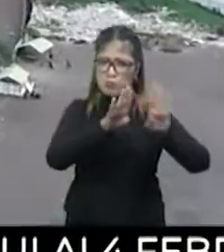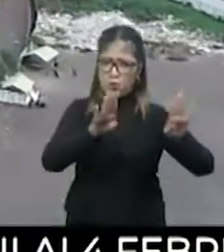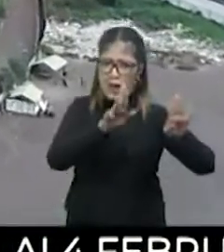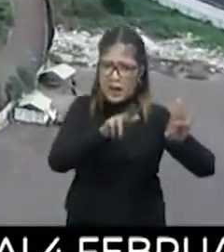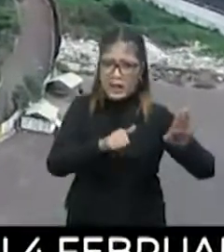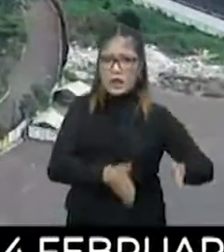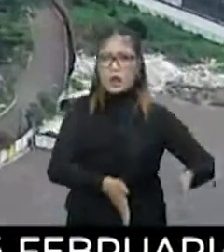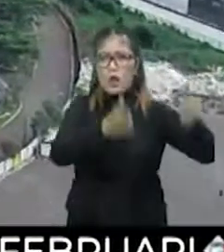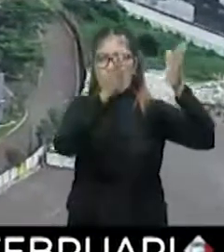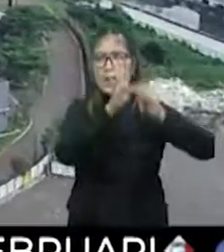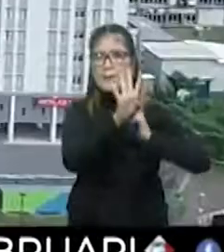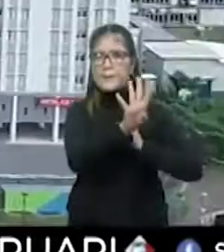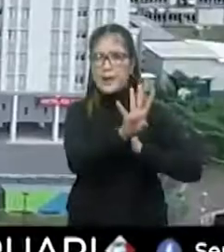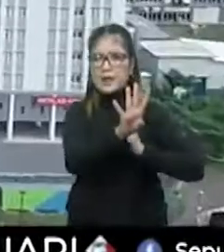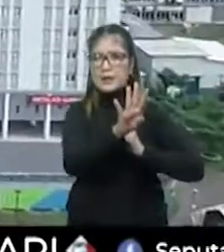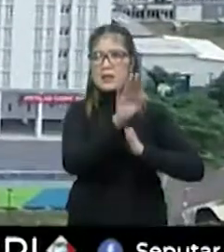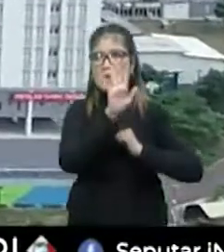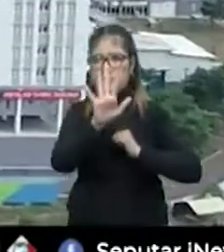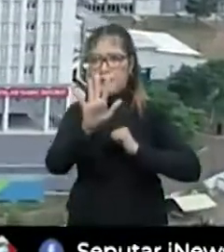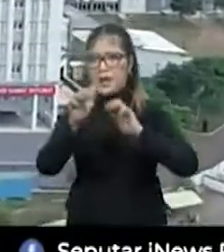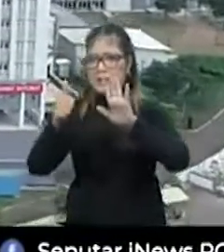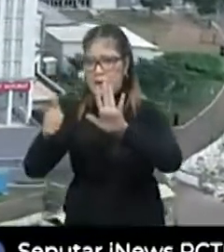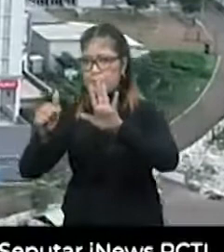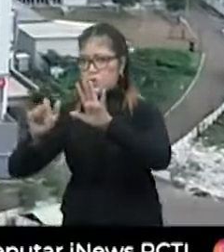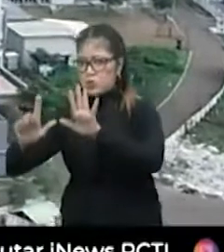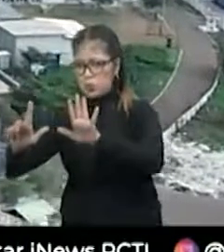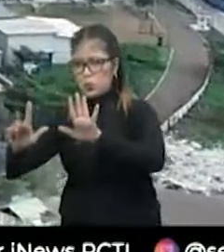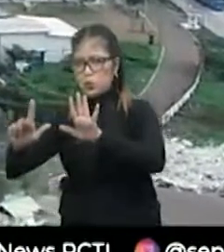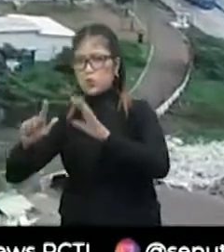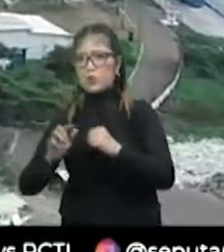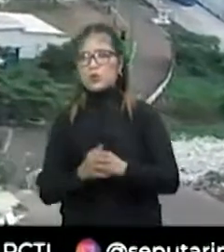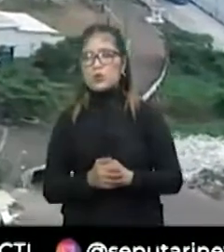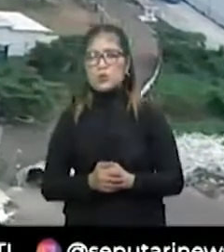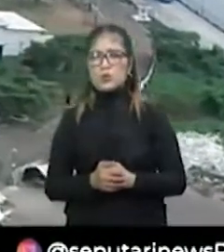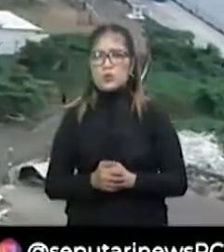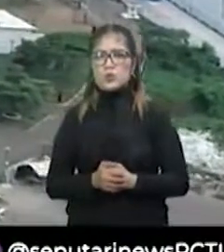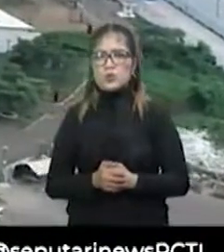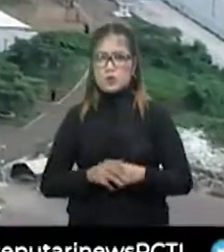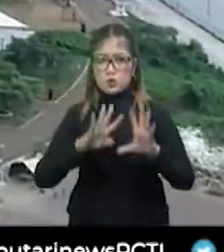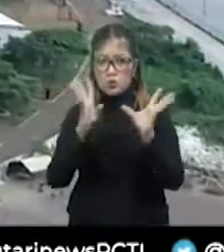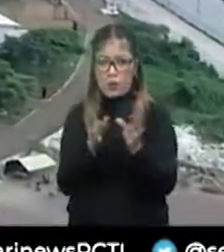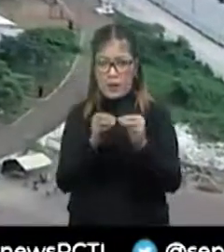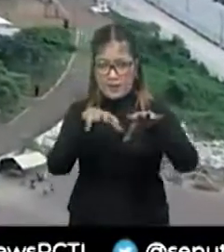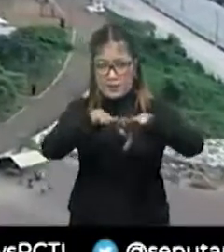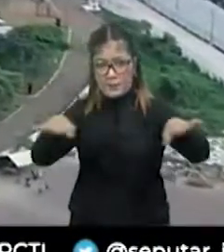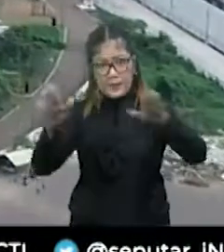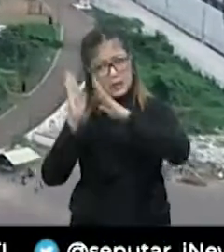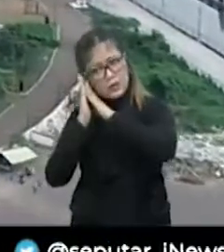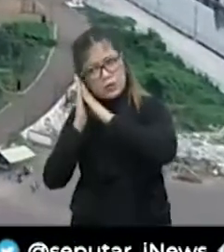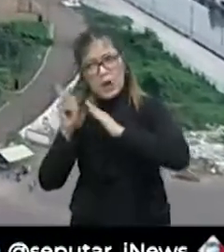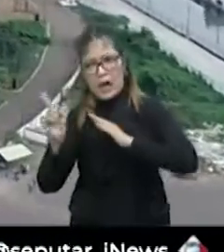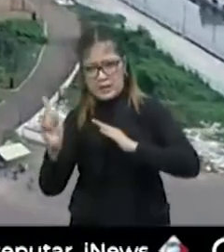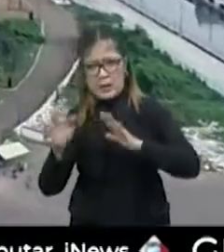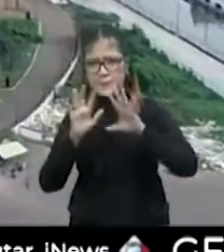7. Melihat pada sisa bed yang ada di Rumah Sakit Wisma Atlet, yakni sebanyak 3.203 tempat tidur, ini